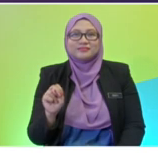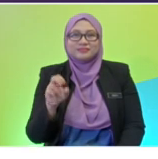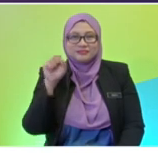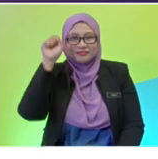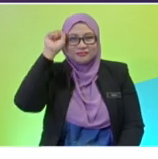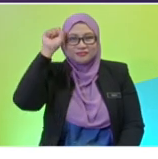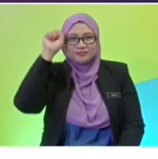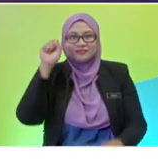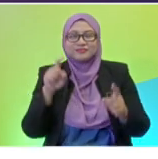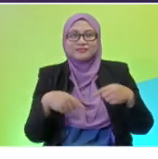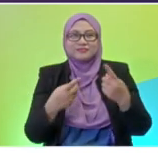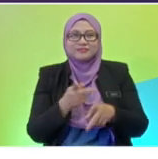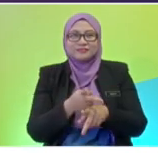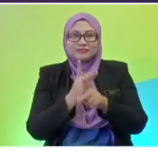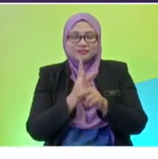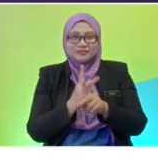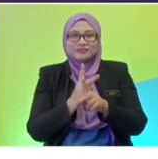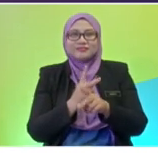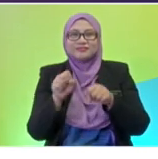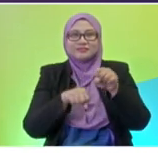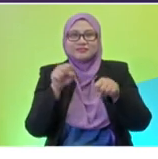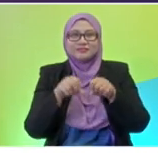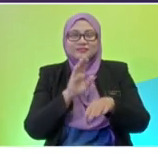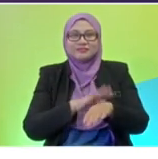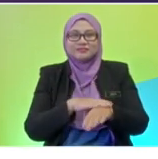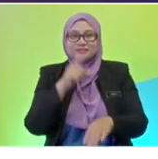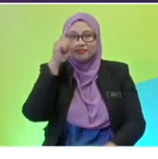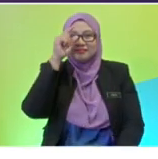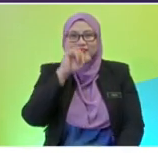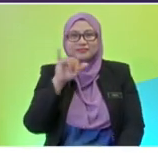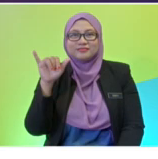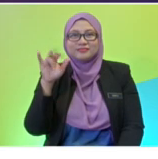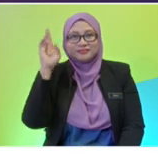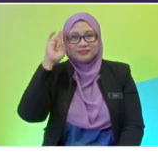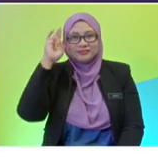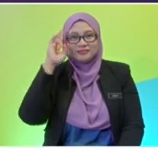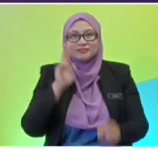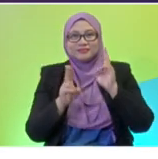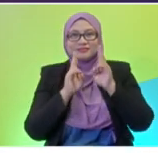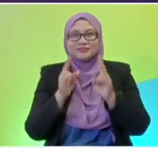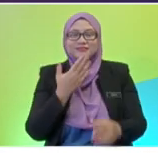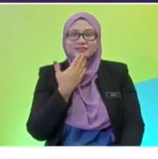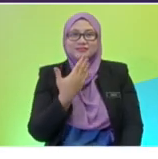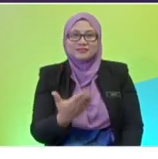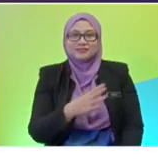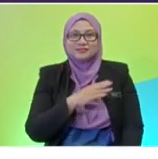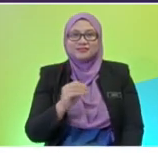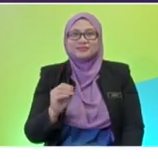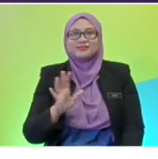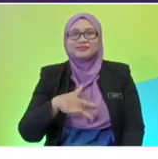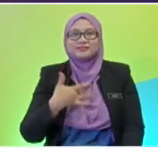kepada abangnya mengucapkan terima kasih dan berhasil gembira dengan sikap